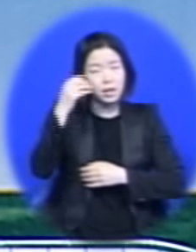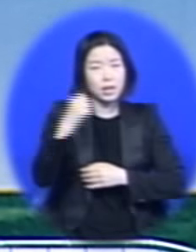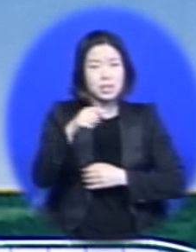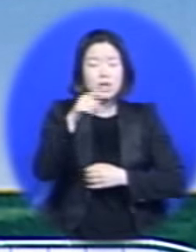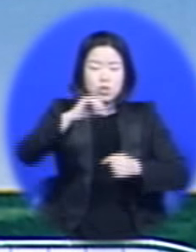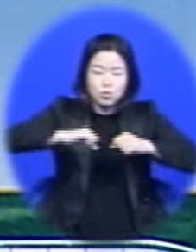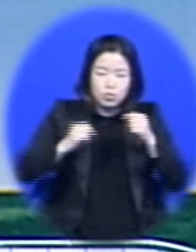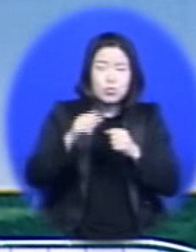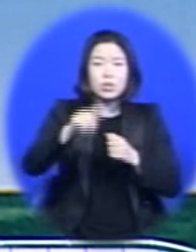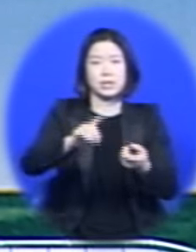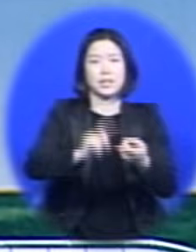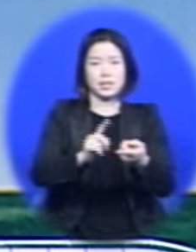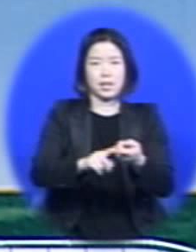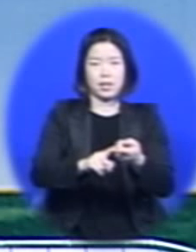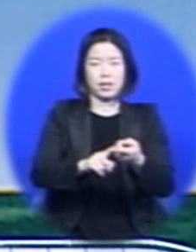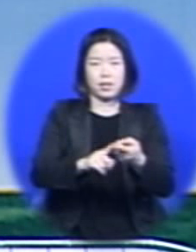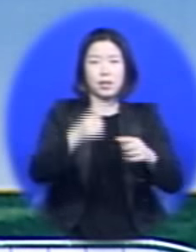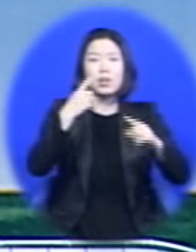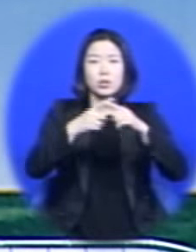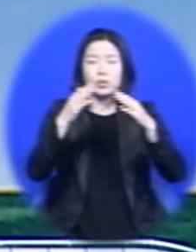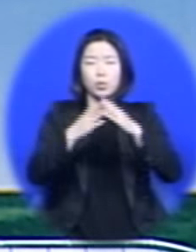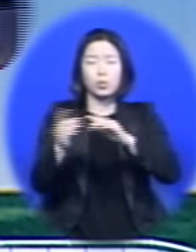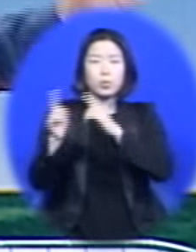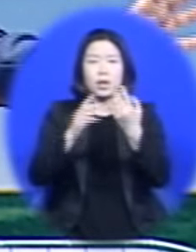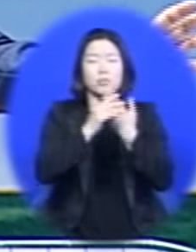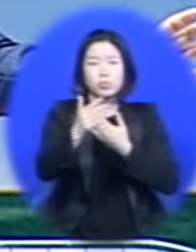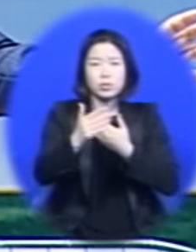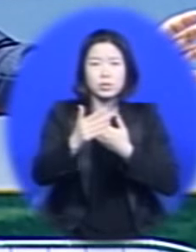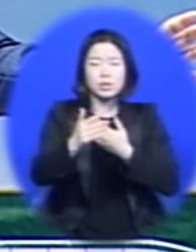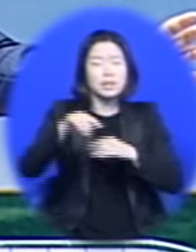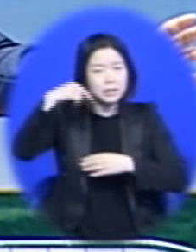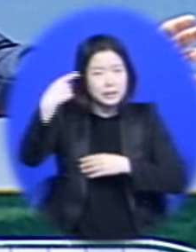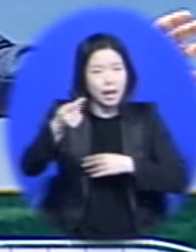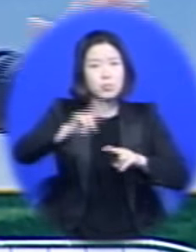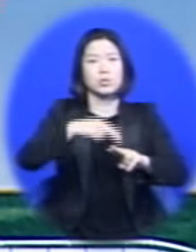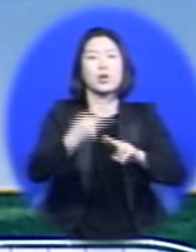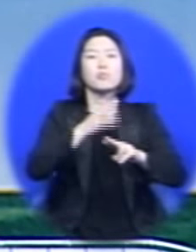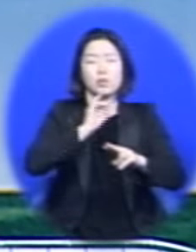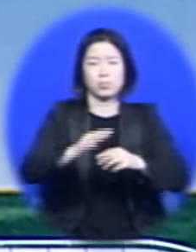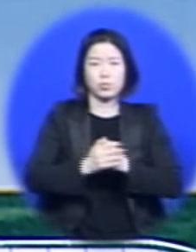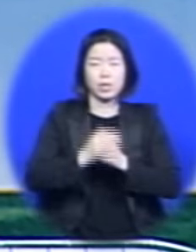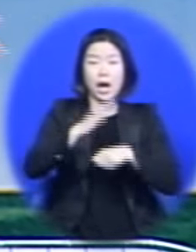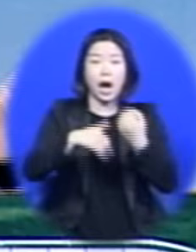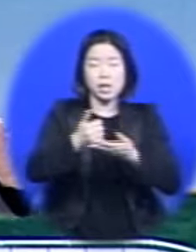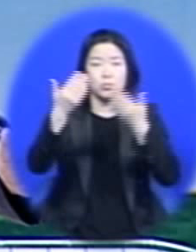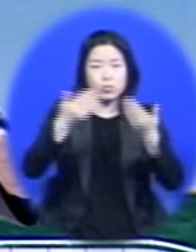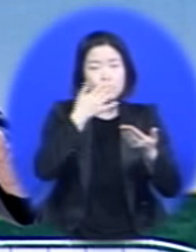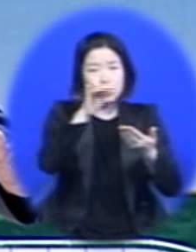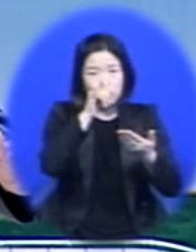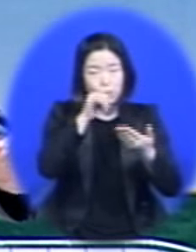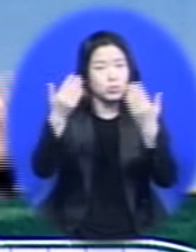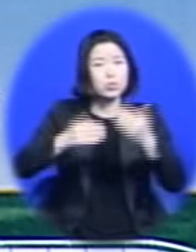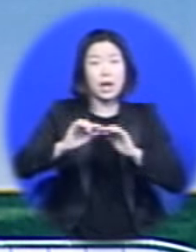자체라. 교회 부흥은 그건 그냥 선물일 뿐인 거예요. 하나님이 주실 수도 있고 안 주실 수도 있는